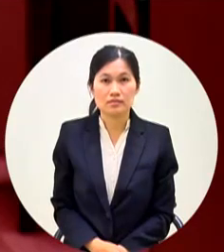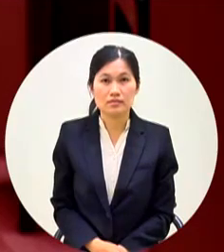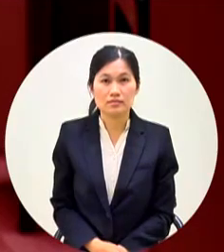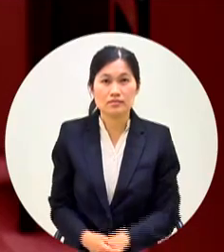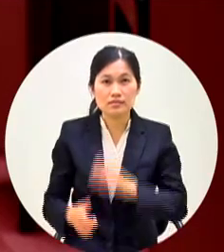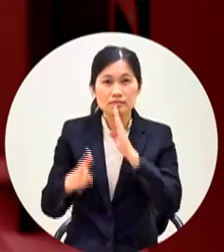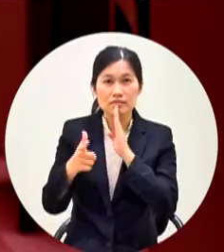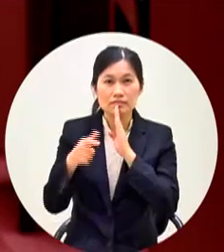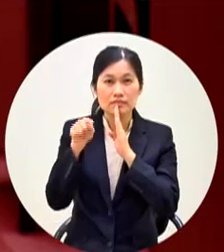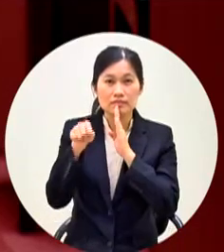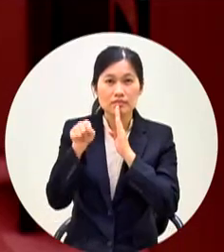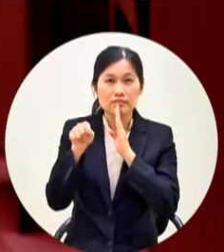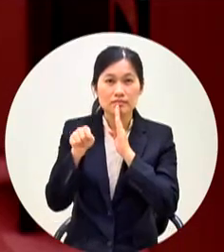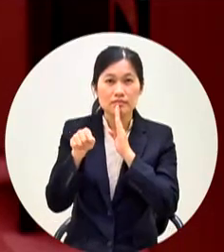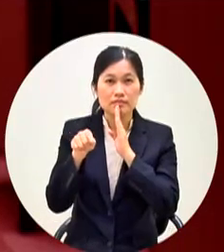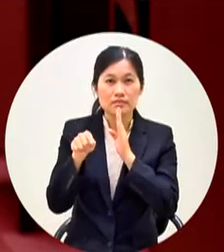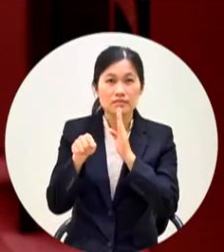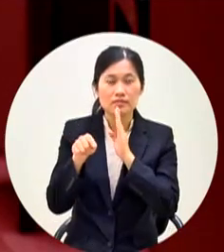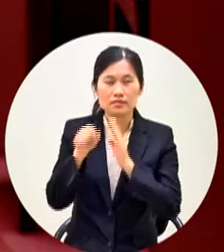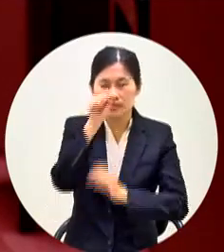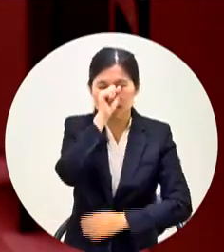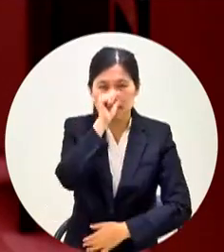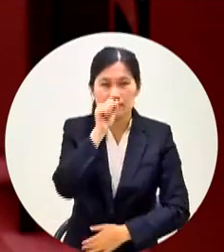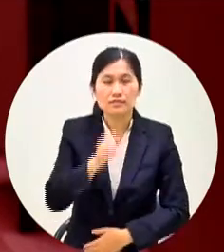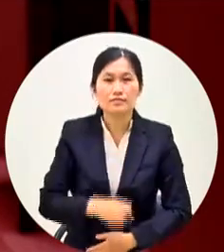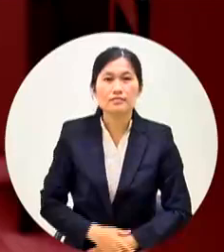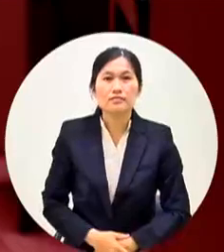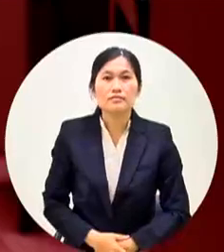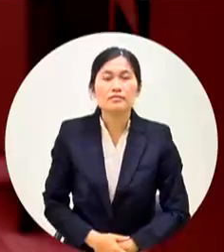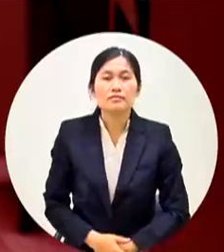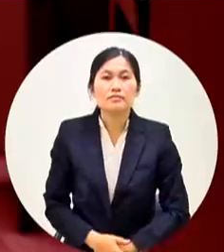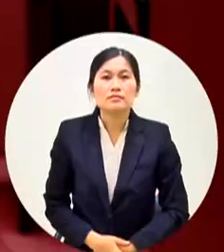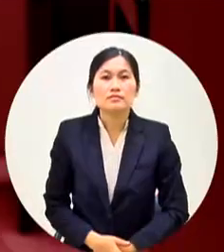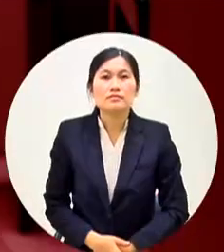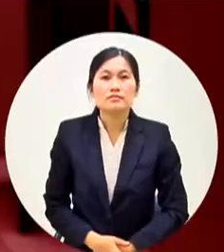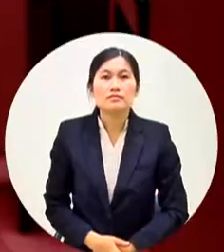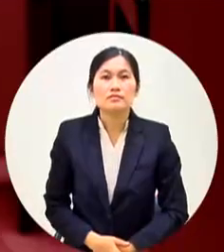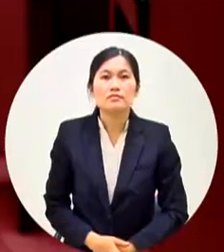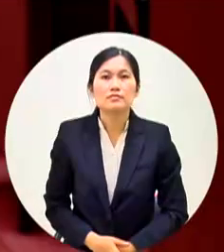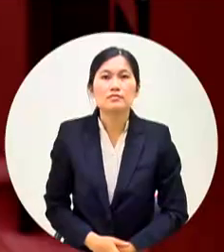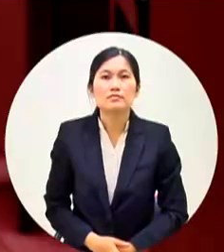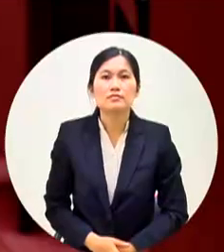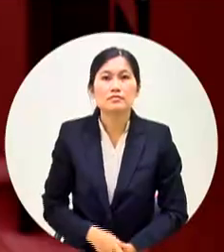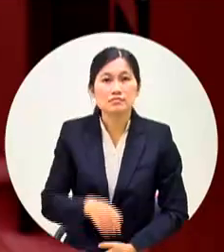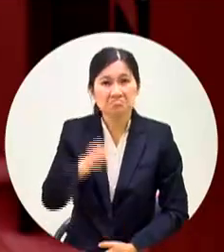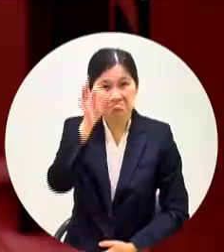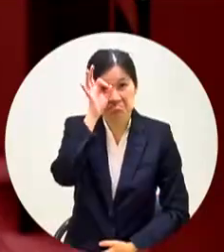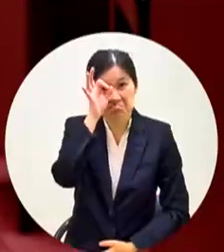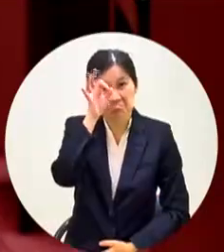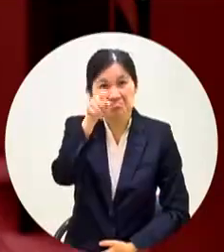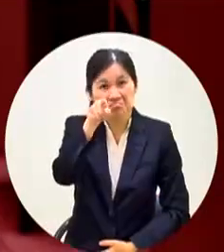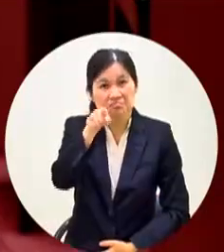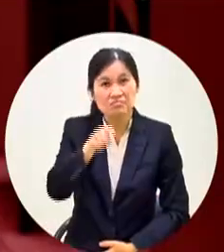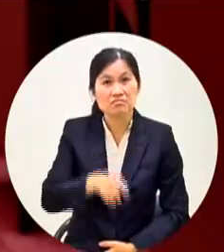好，这个。清河嘛，是不是？你看看这个地形地